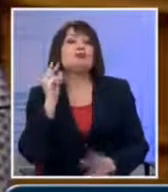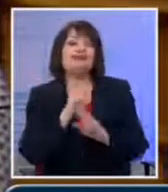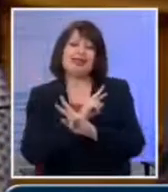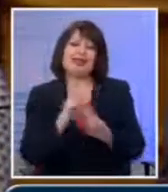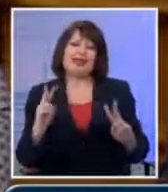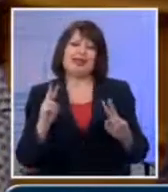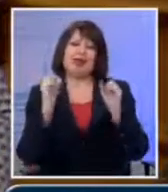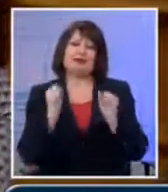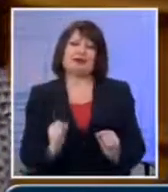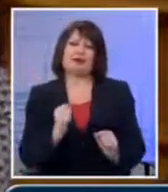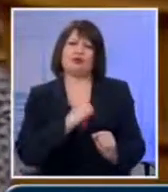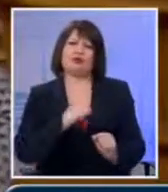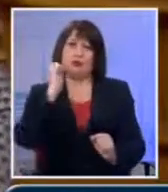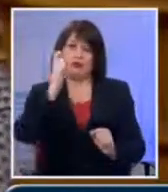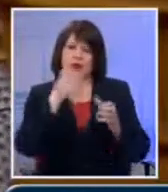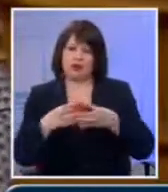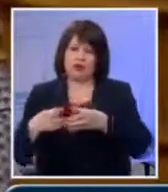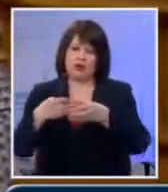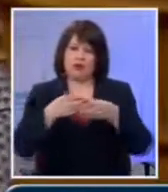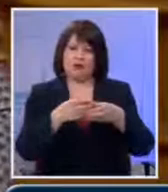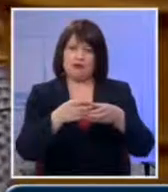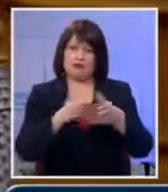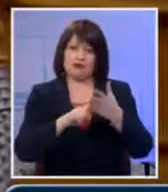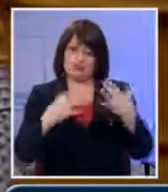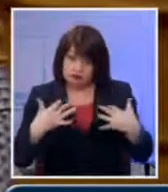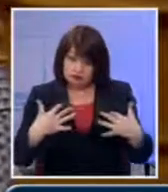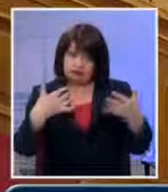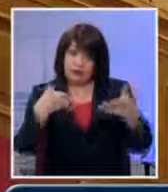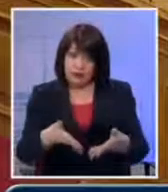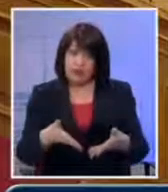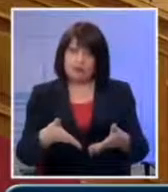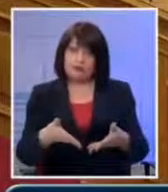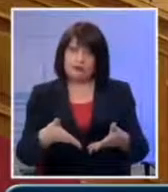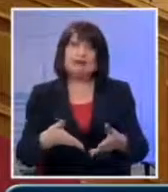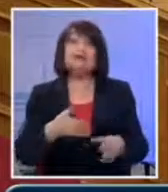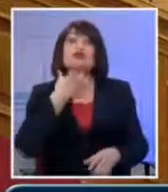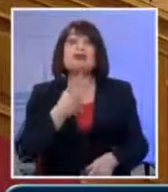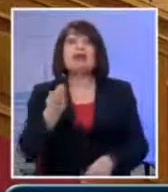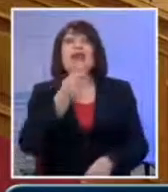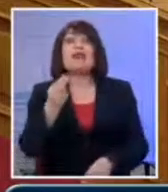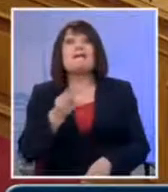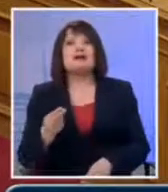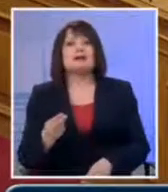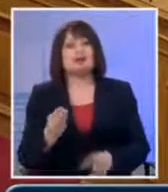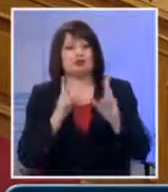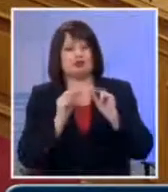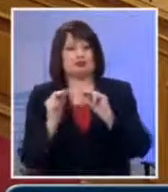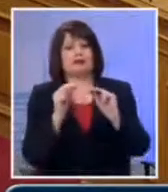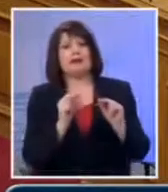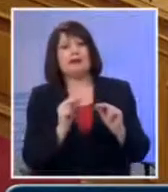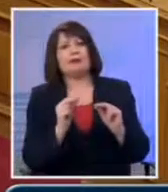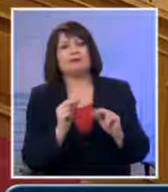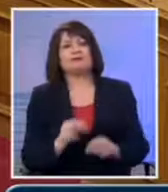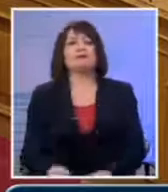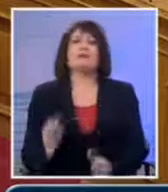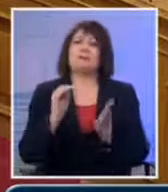ξεκάθαρα οι θέσεις όλων των κομμάτων, όλων των πτερήγων της Βουλής, πάνω στα κρίσιμα επίδικα. Και εγώ θέλω